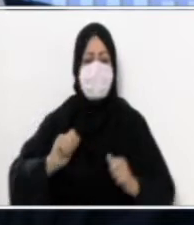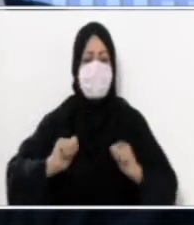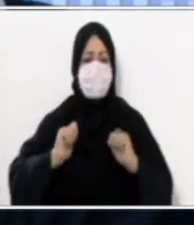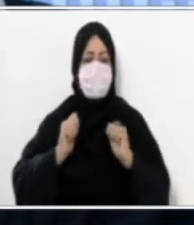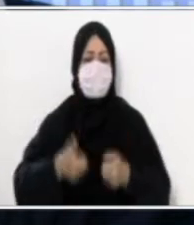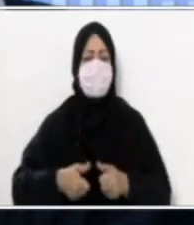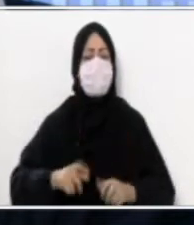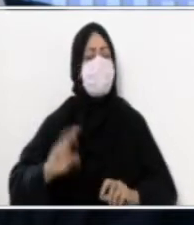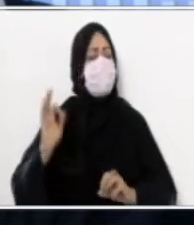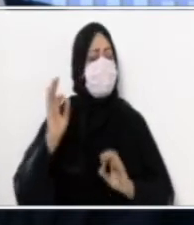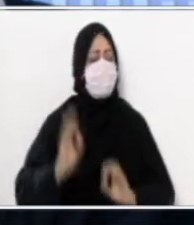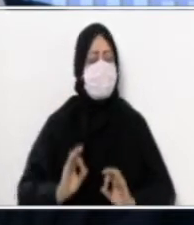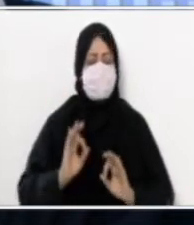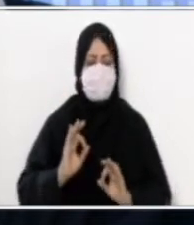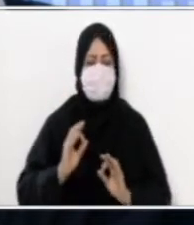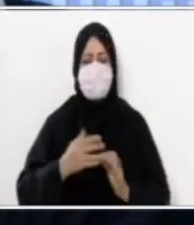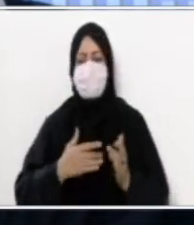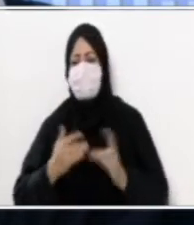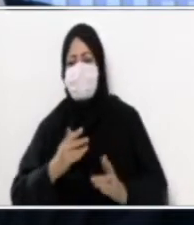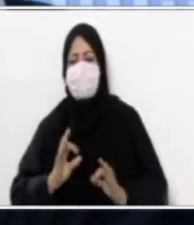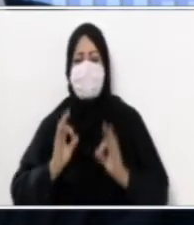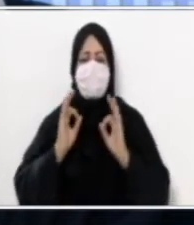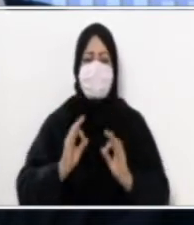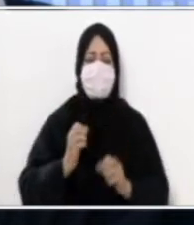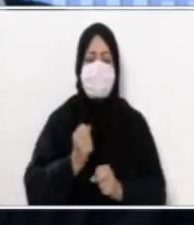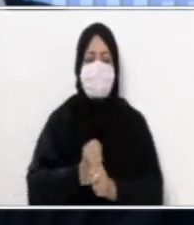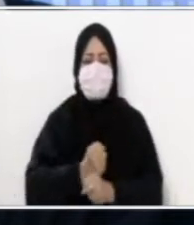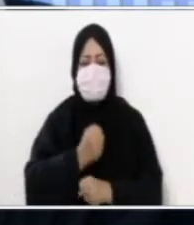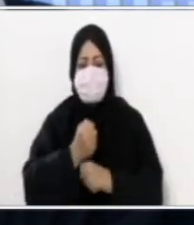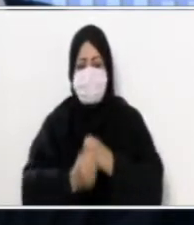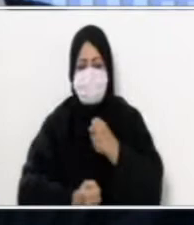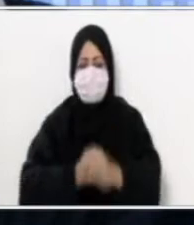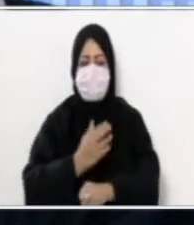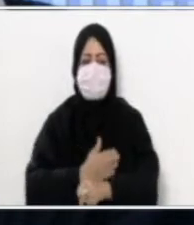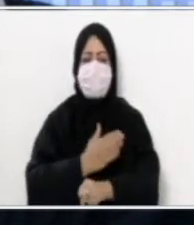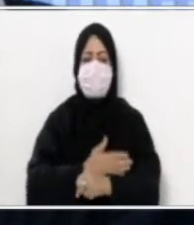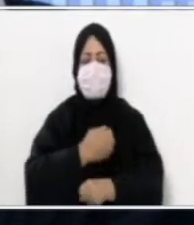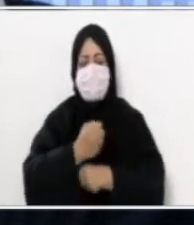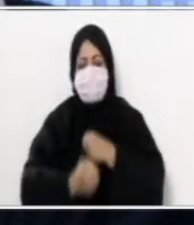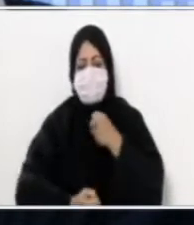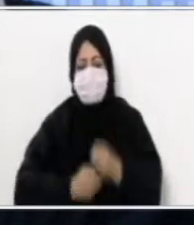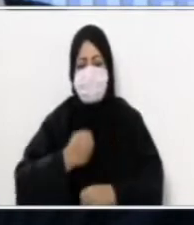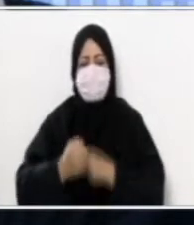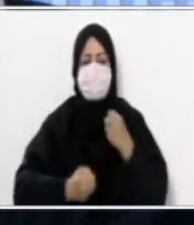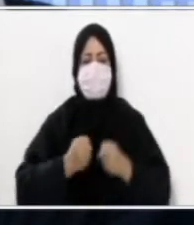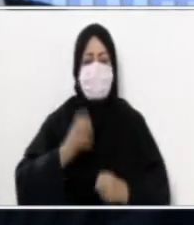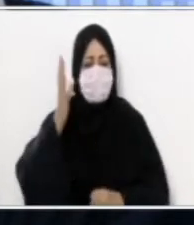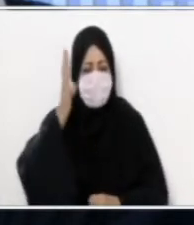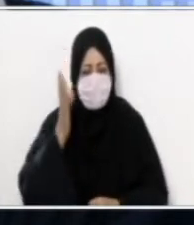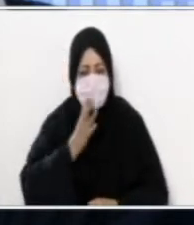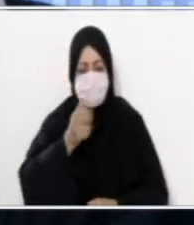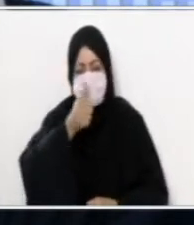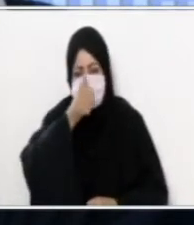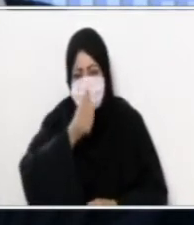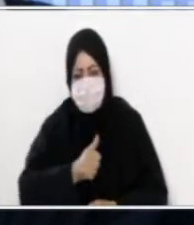من الجهد في العبادات والطاعات والبذل ما لم يبذله في غيره